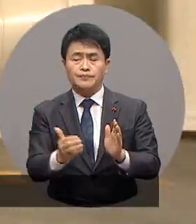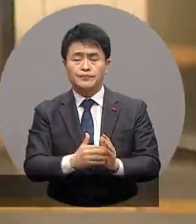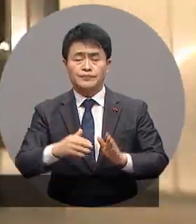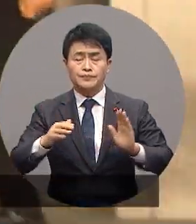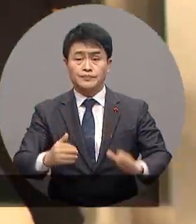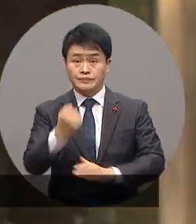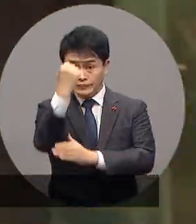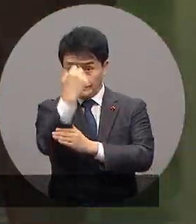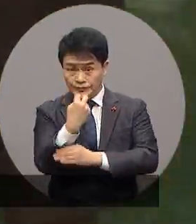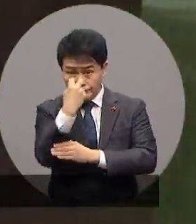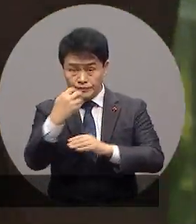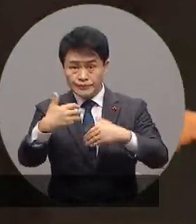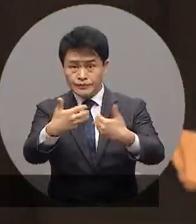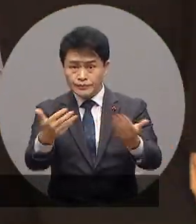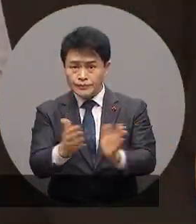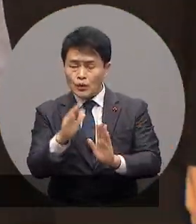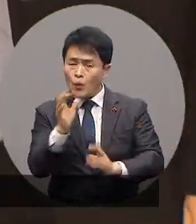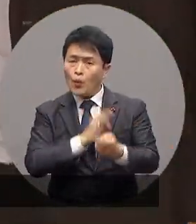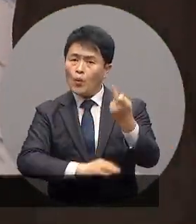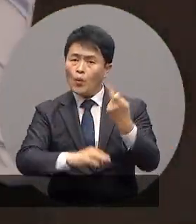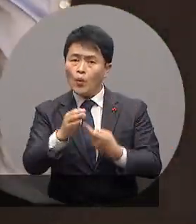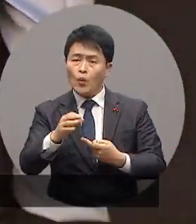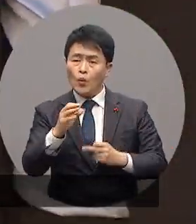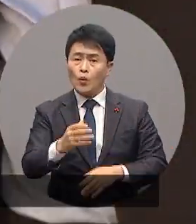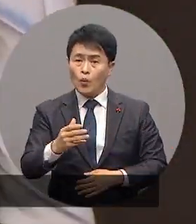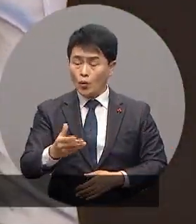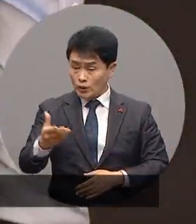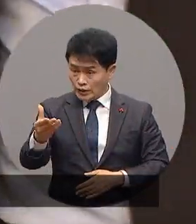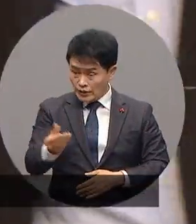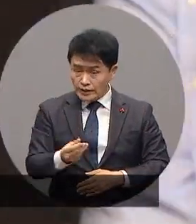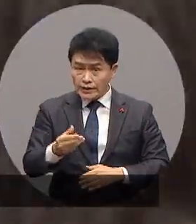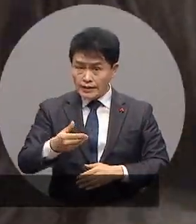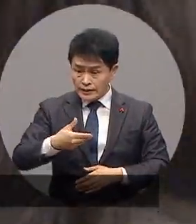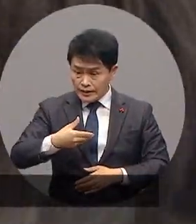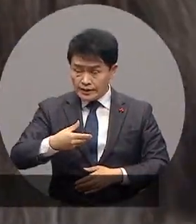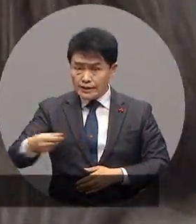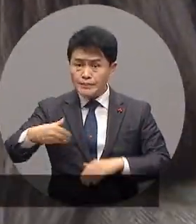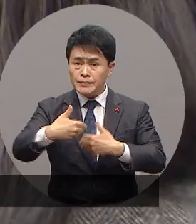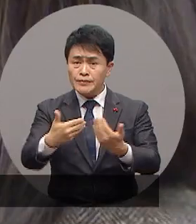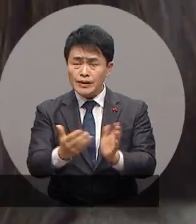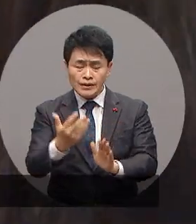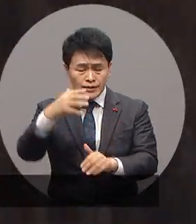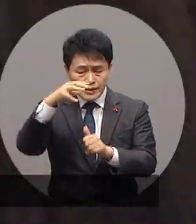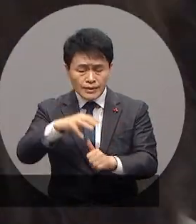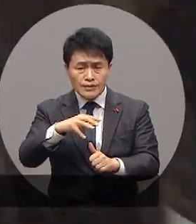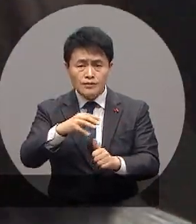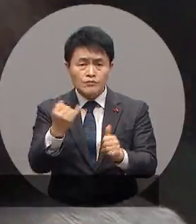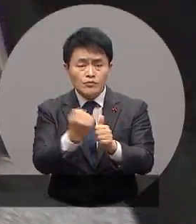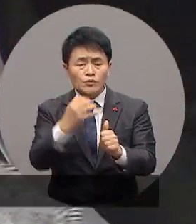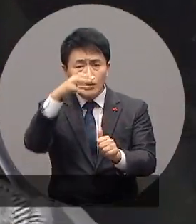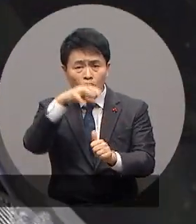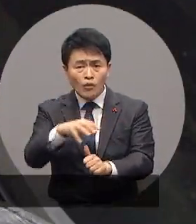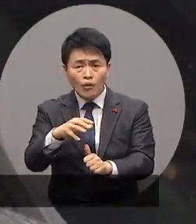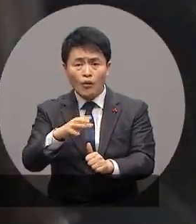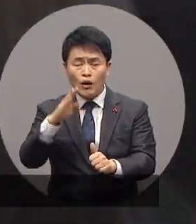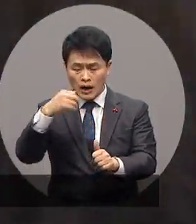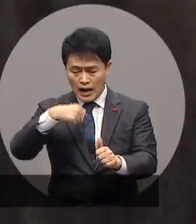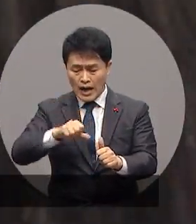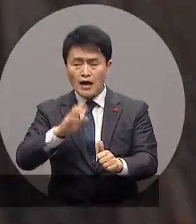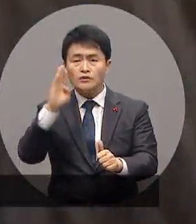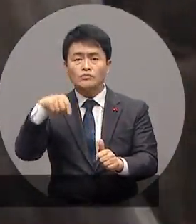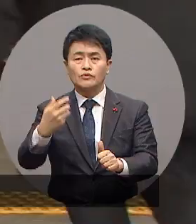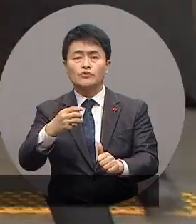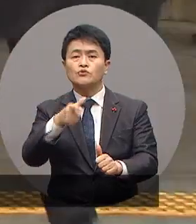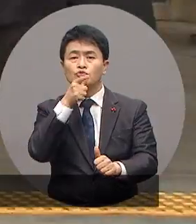반부패 경제범죄수사대는 오늘 오전 임대인 정 씨 부부를 구속 상태로, 아들 정 씨는 불구속 상태로 수원지검에